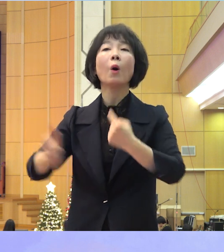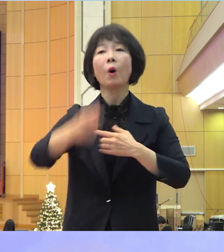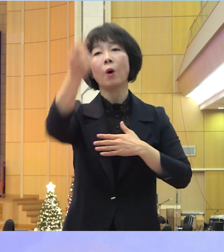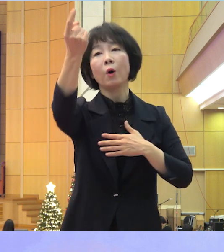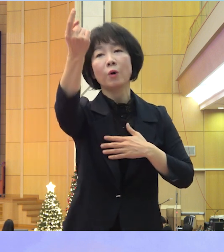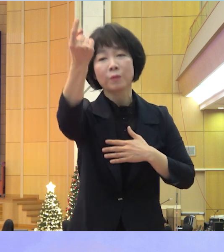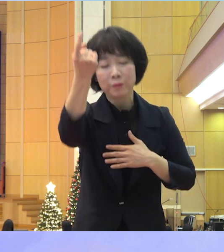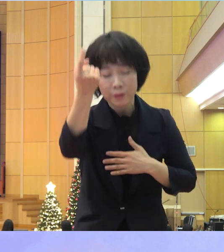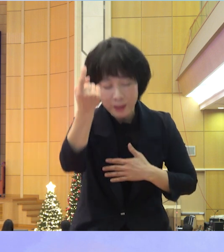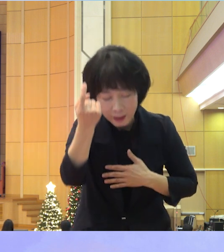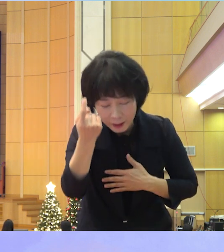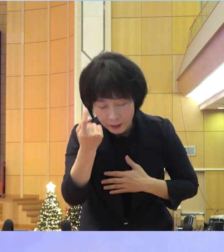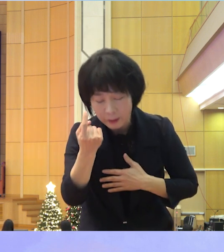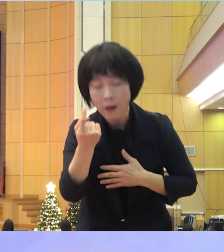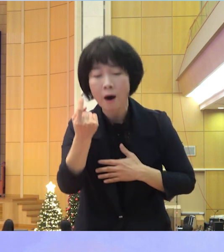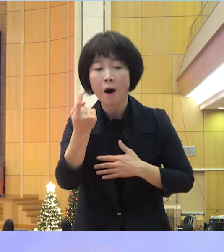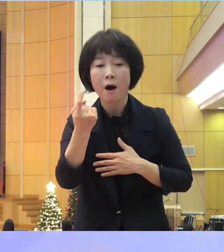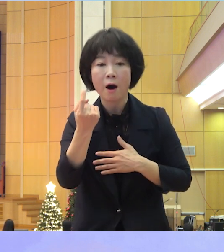주께로